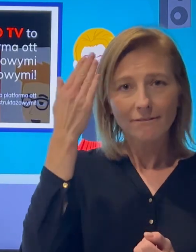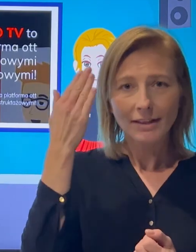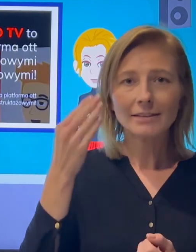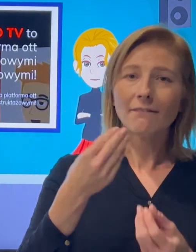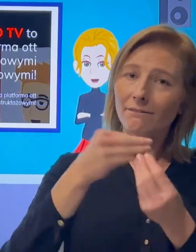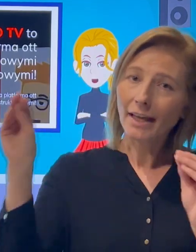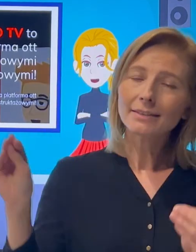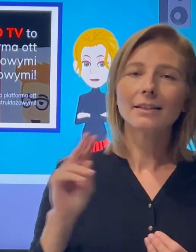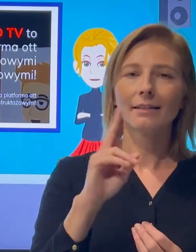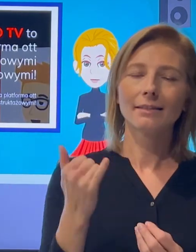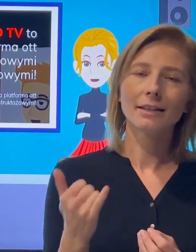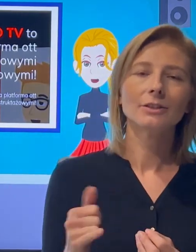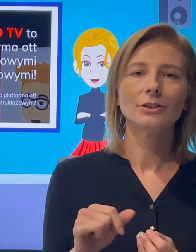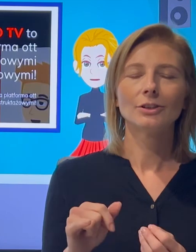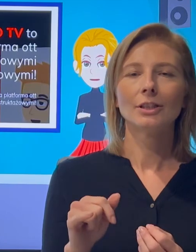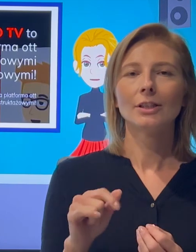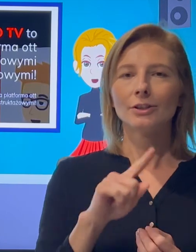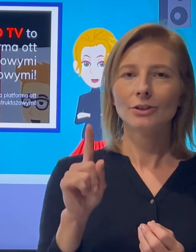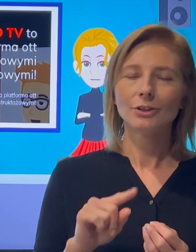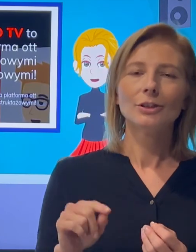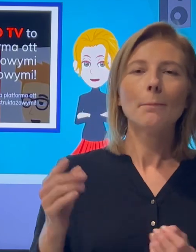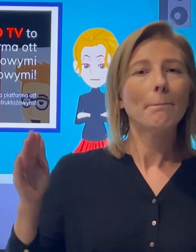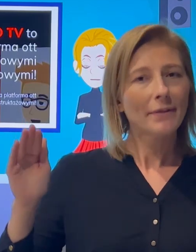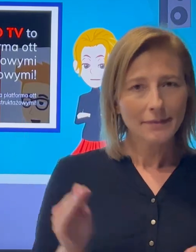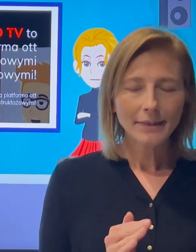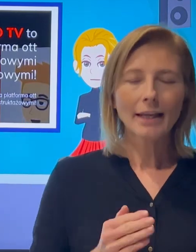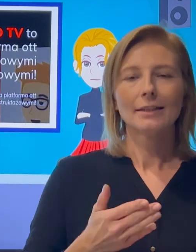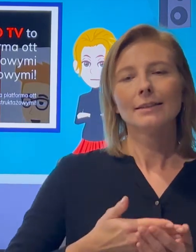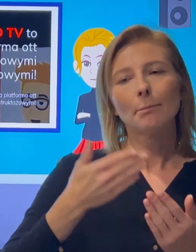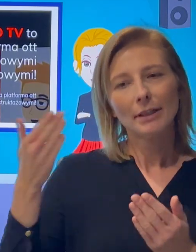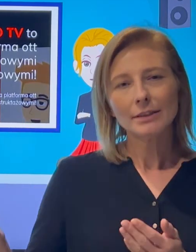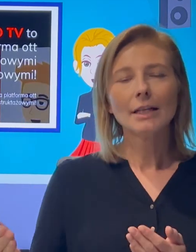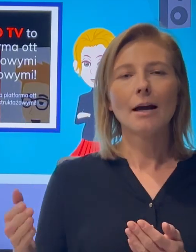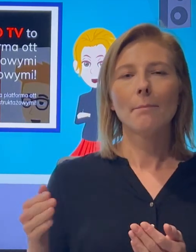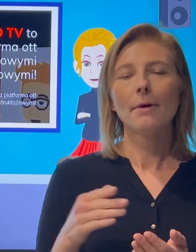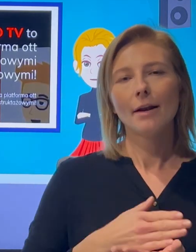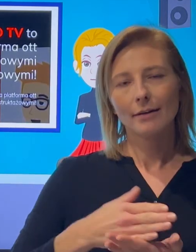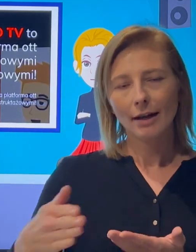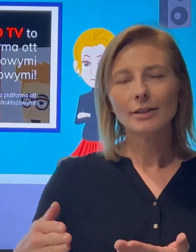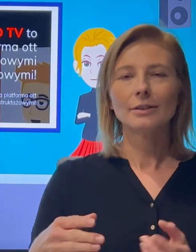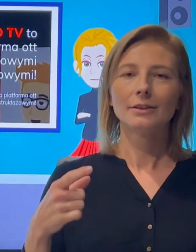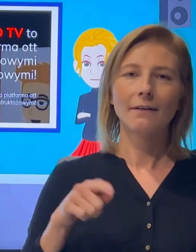Pozdrawiamy i zapraszamy do pozostałych filmów. Do zobaczenia!